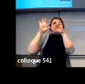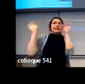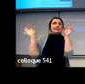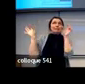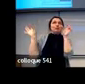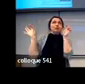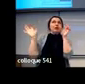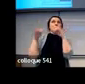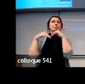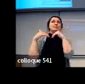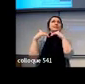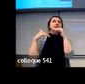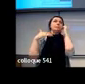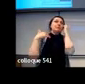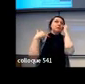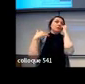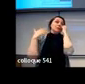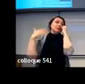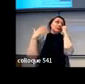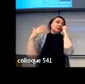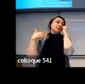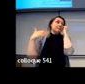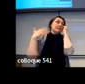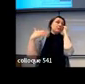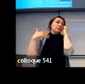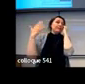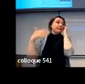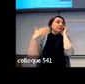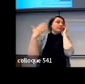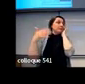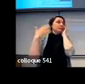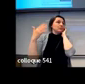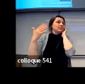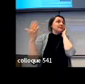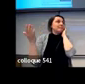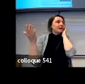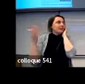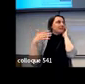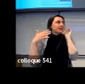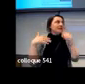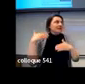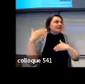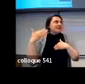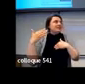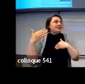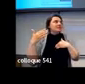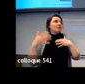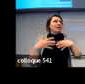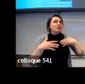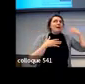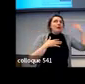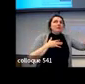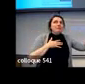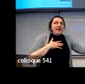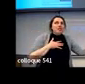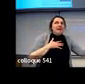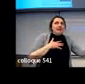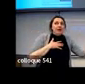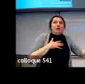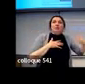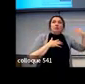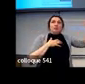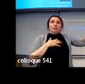dans les directives aux auteurs, on nous disait ben, les images qu'on fait ou des vidéos sont CC BY, mais si on récupère une